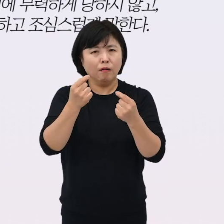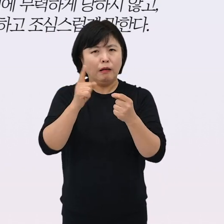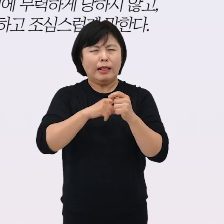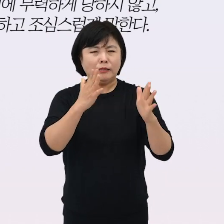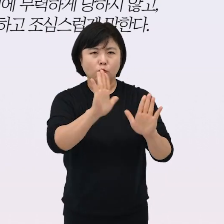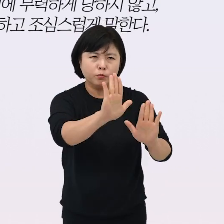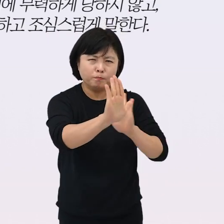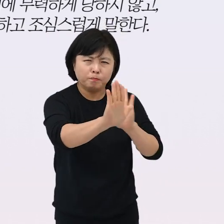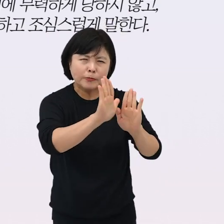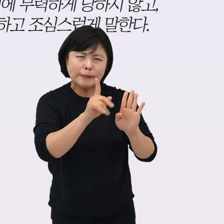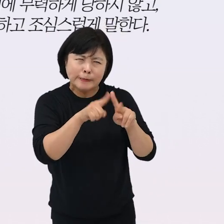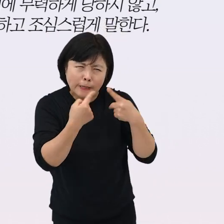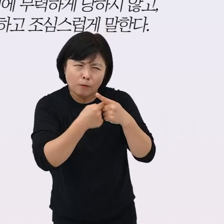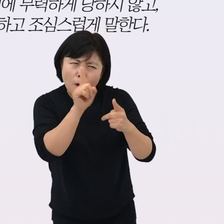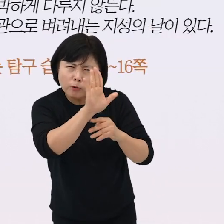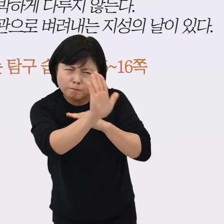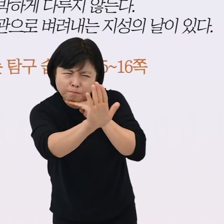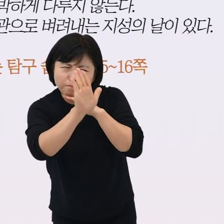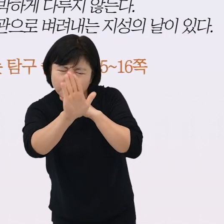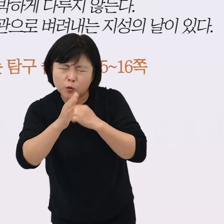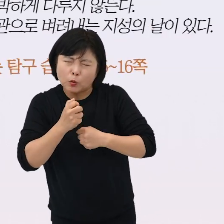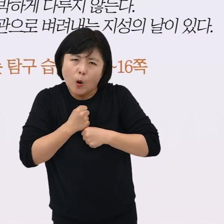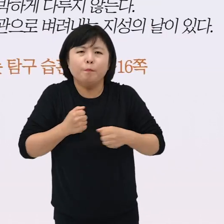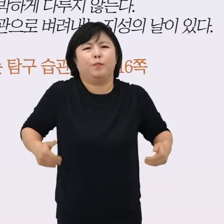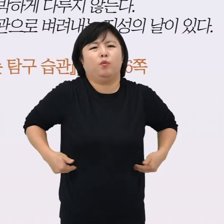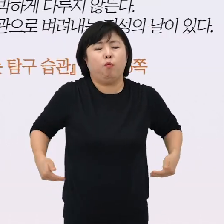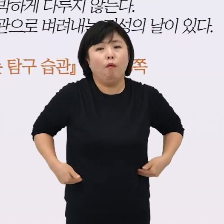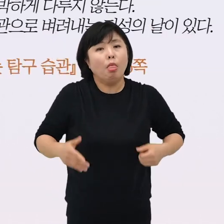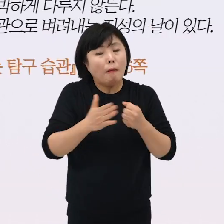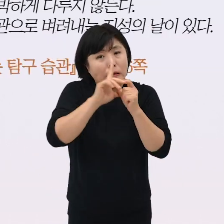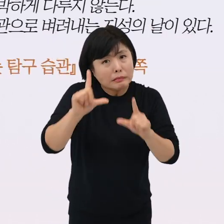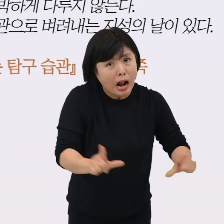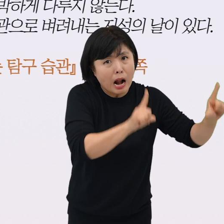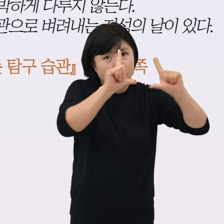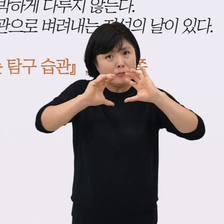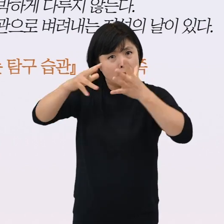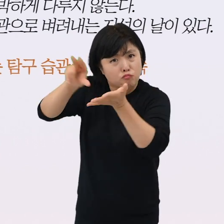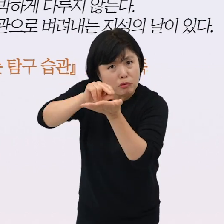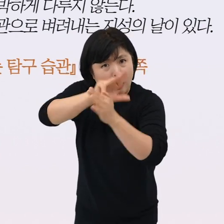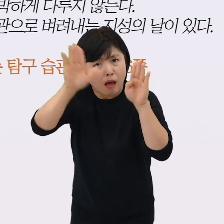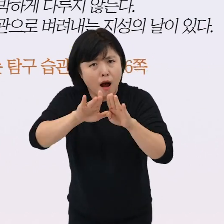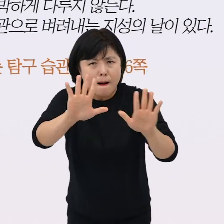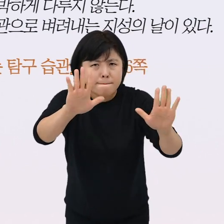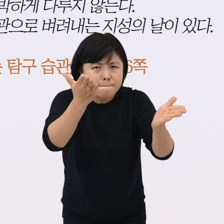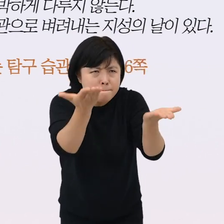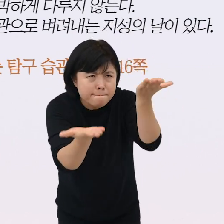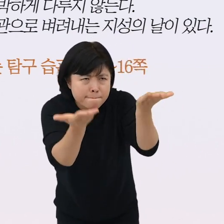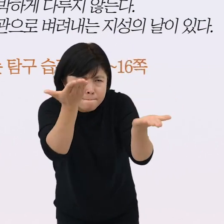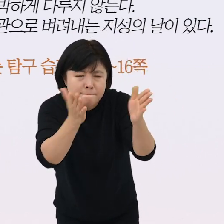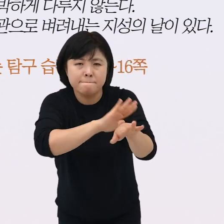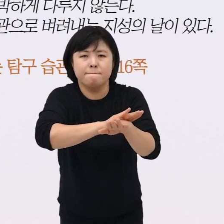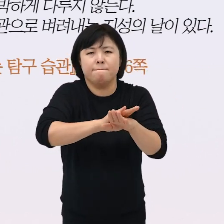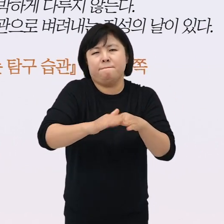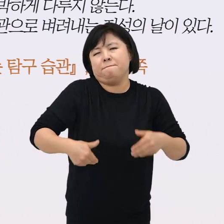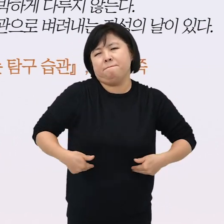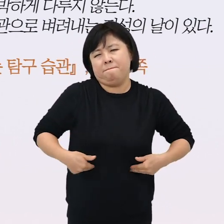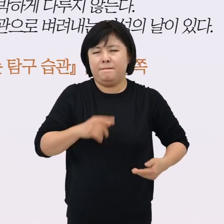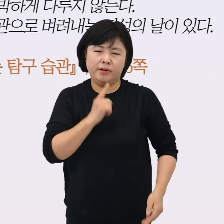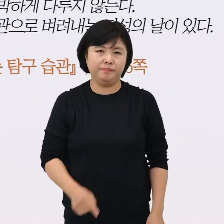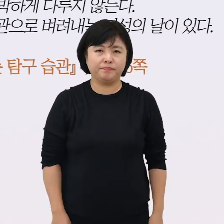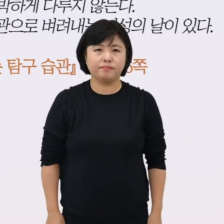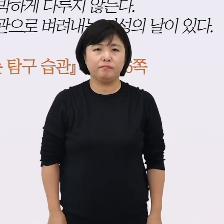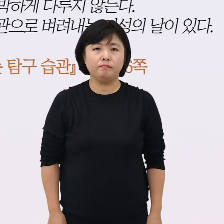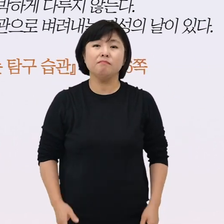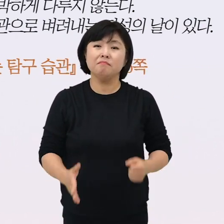능동적으로 이해하고 조심스럽게 말한다. 그리하여 삶과 세계의 문제를 그 무게에 맞게 받아들이며 경박하게 다루지